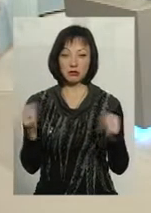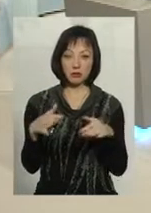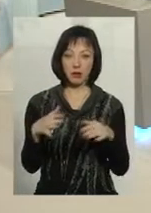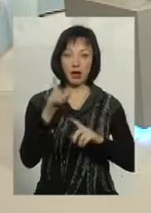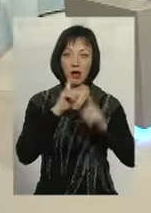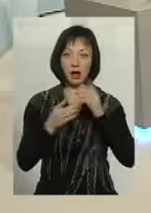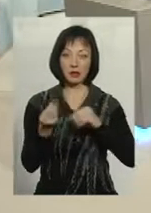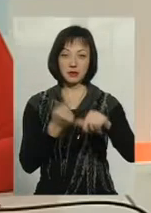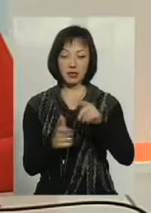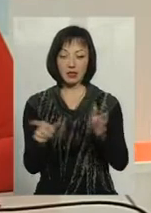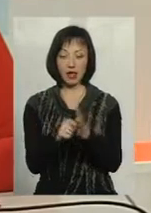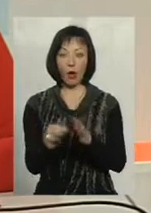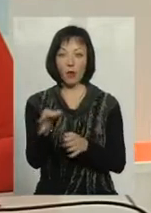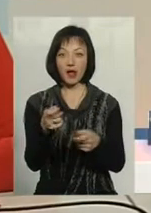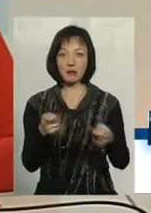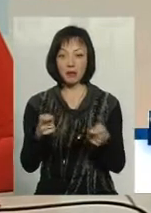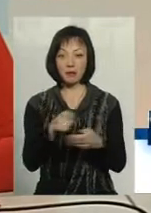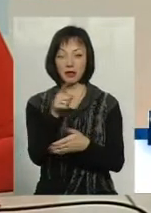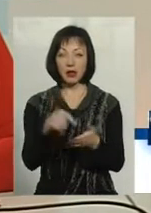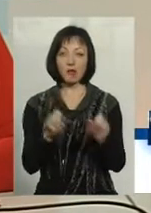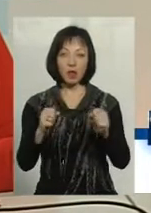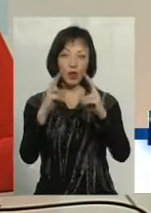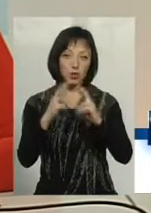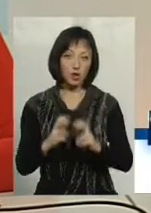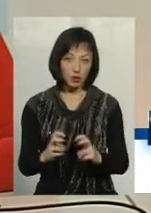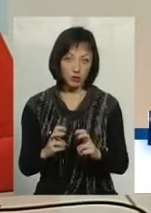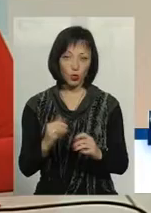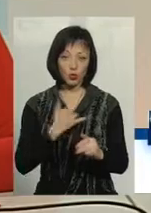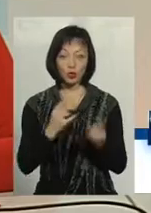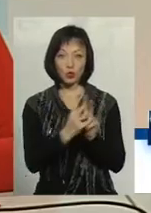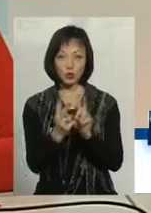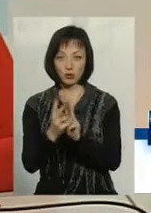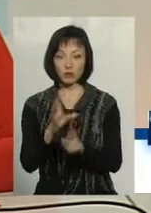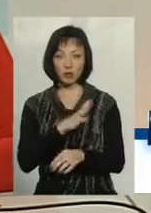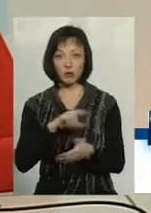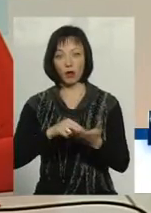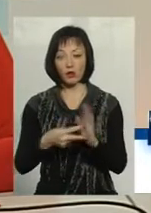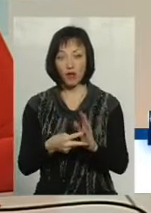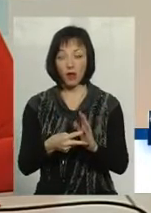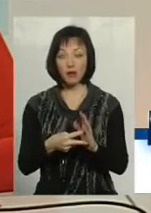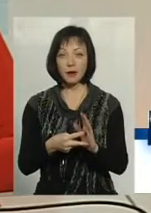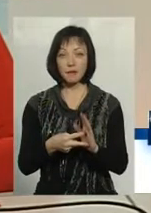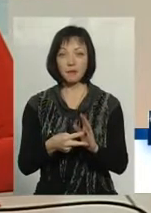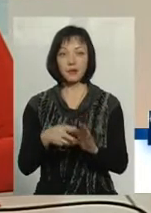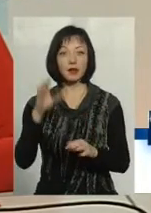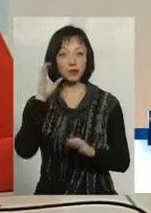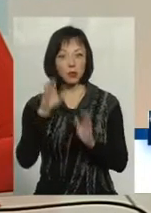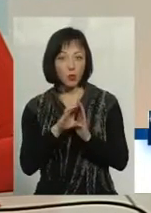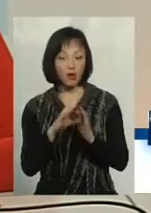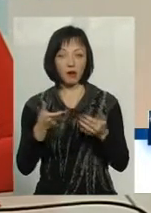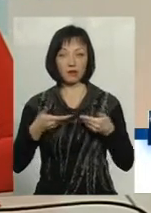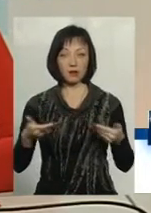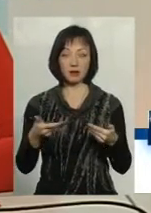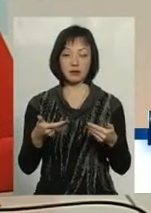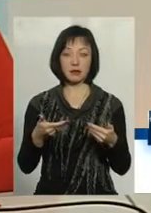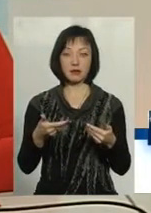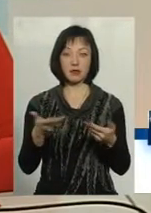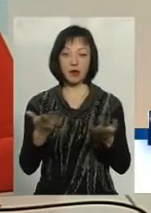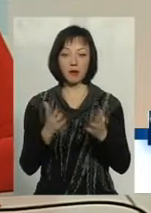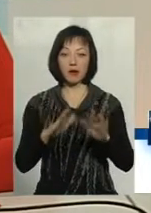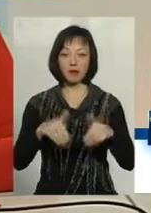що, ви пам'ятаєте, ті, хто на використання були, ми 95% у 2015 році використали ДФРРовські кошти